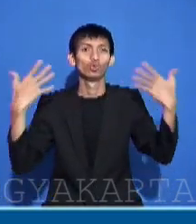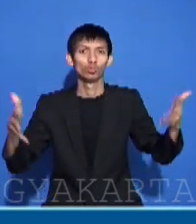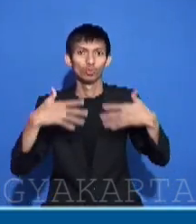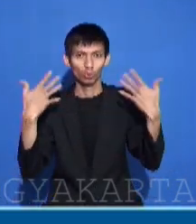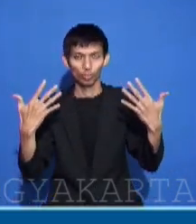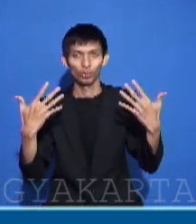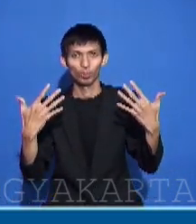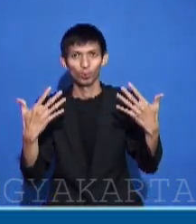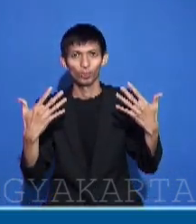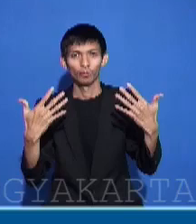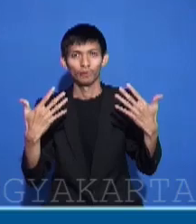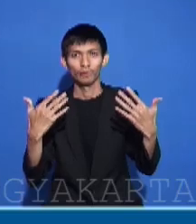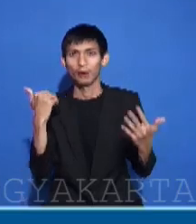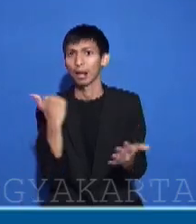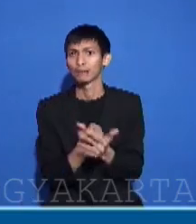tananadang